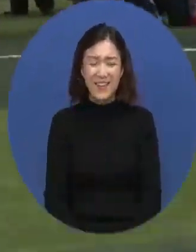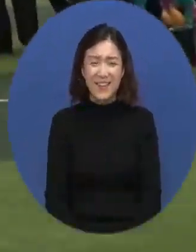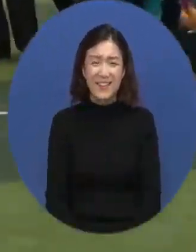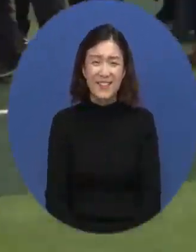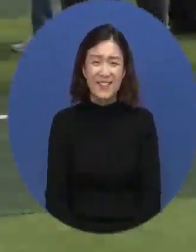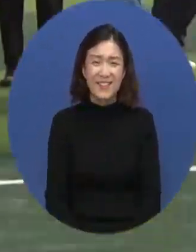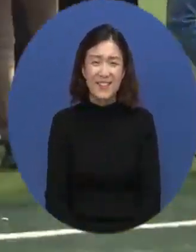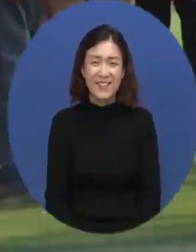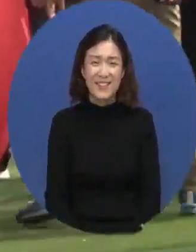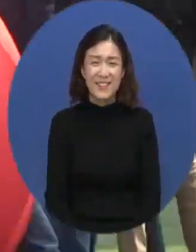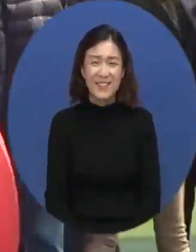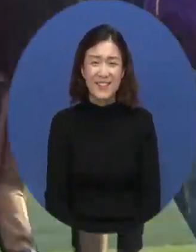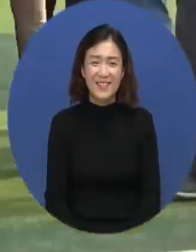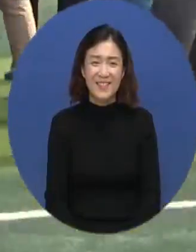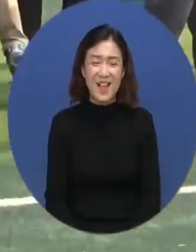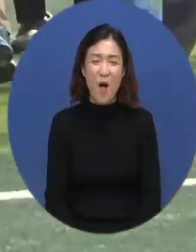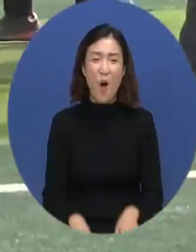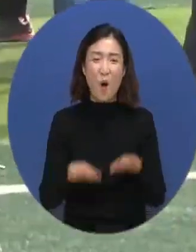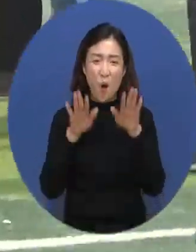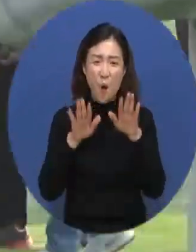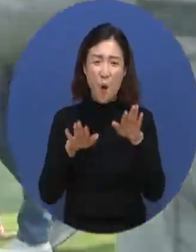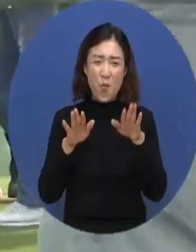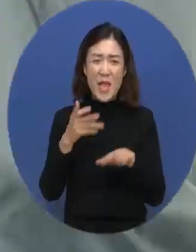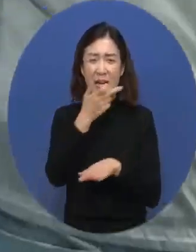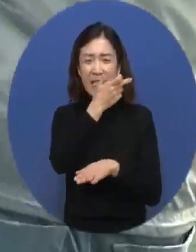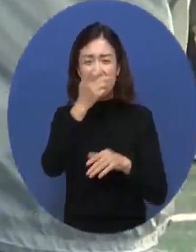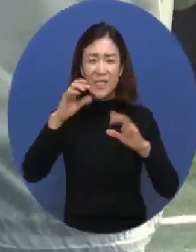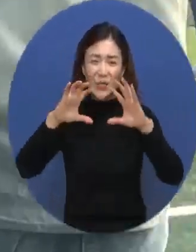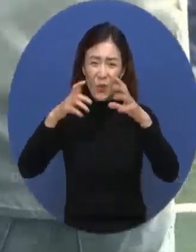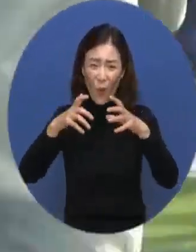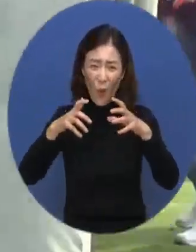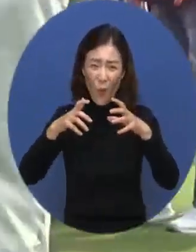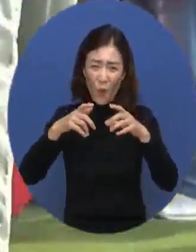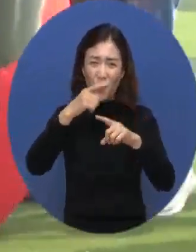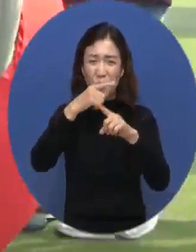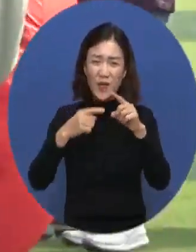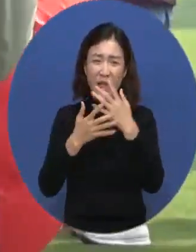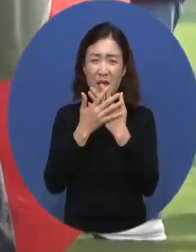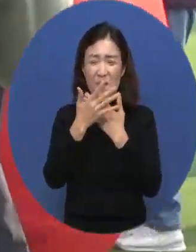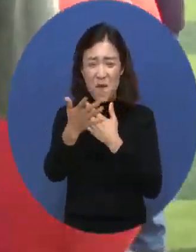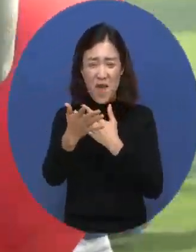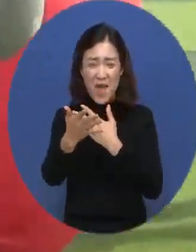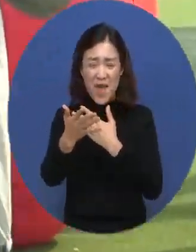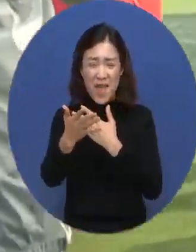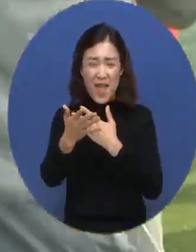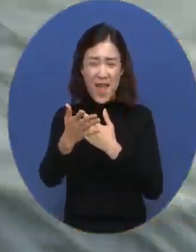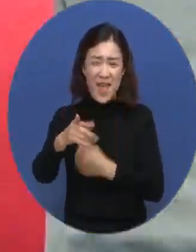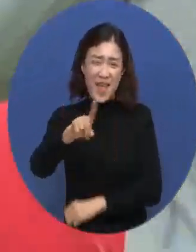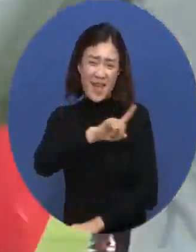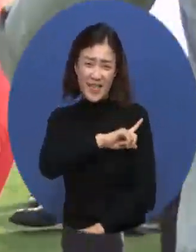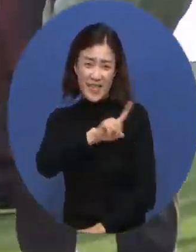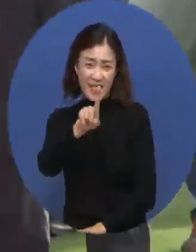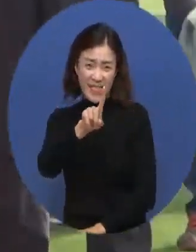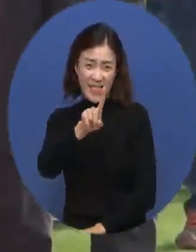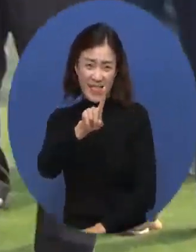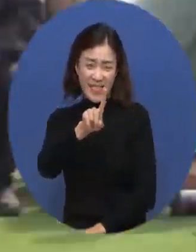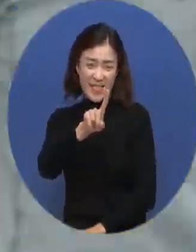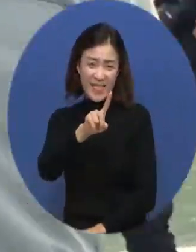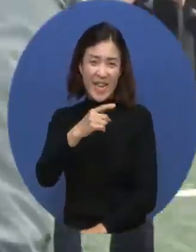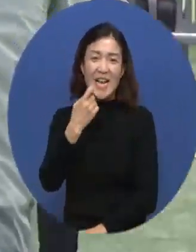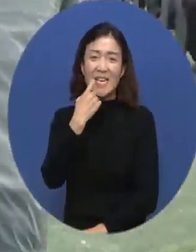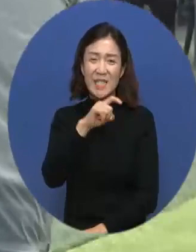예, 오늘의 금공 굴리기 그 대망의 1등